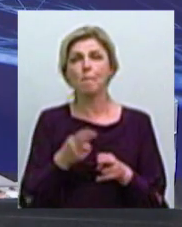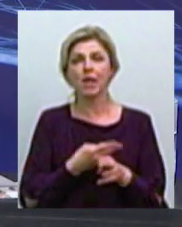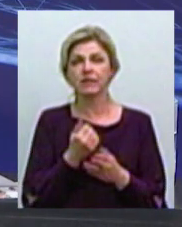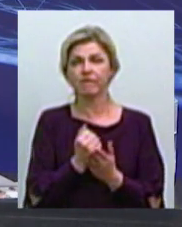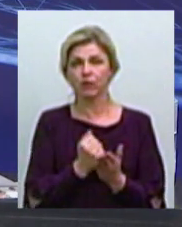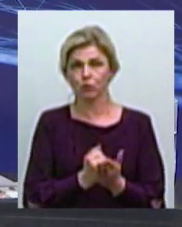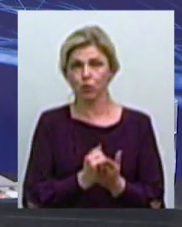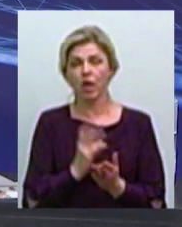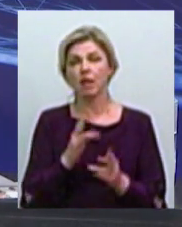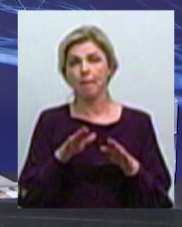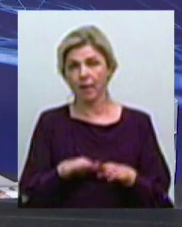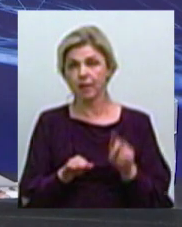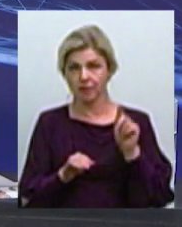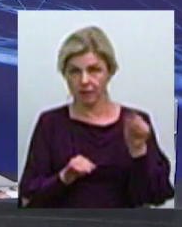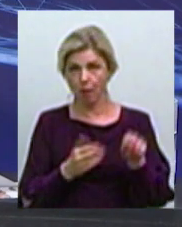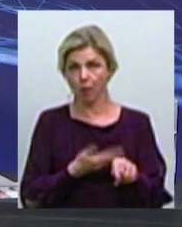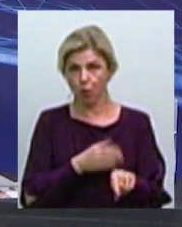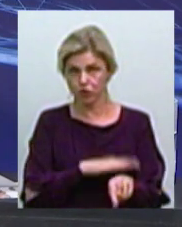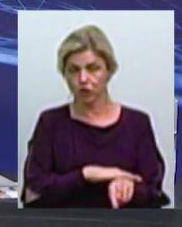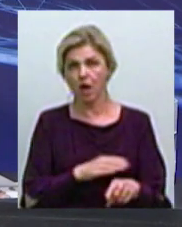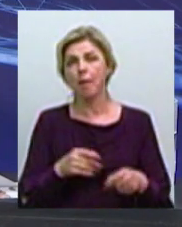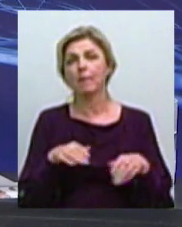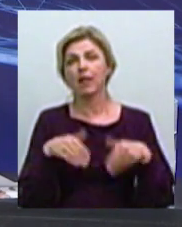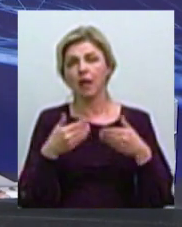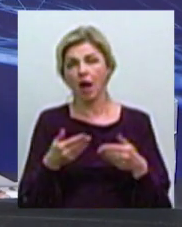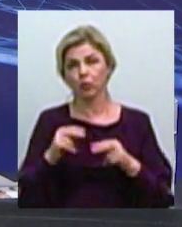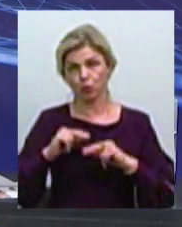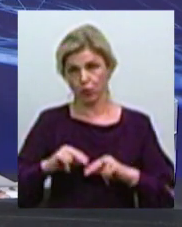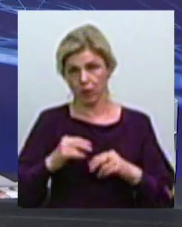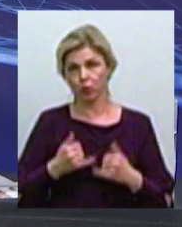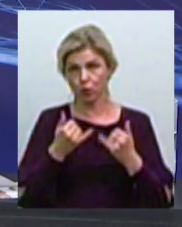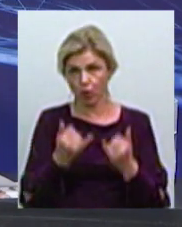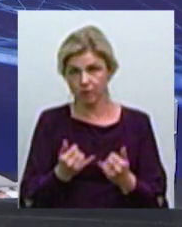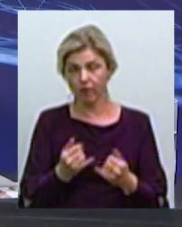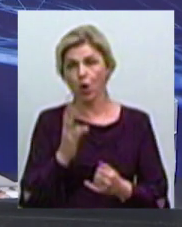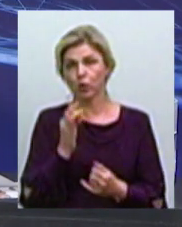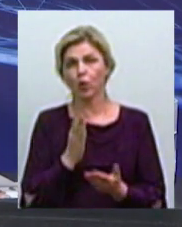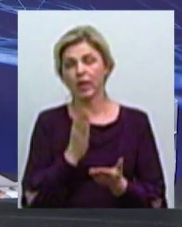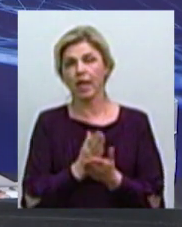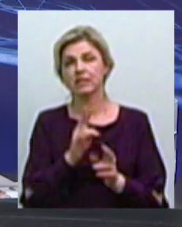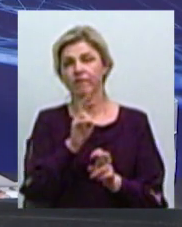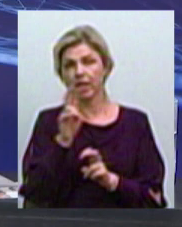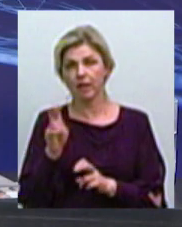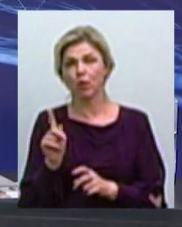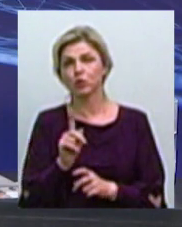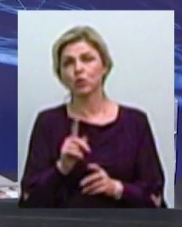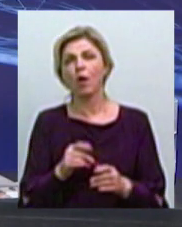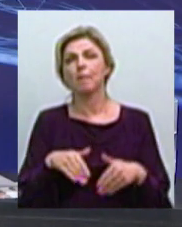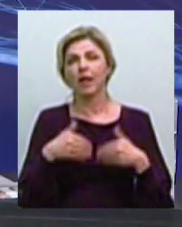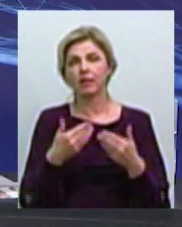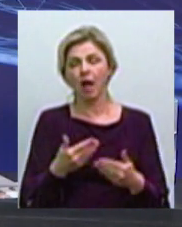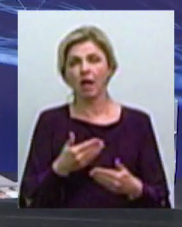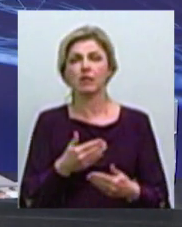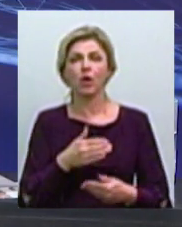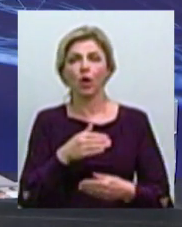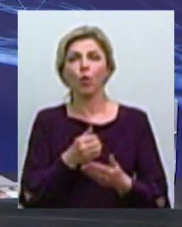предлагает трудоустройство. Но так ли это? И все ли как бы фирмы, которые предлагают посреднические услуги,